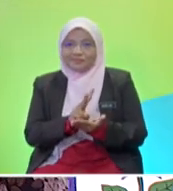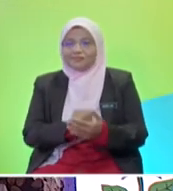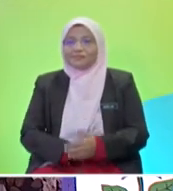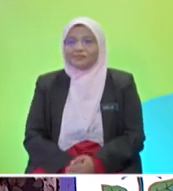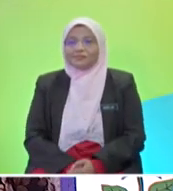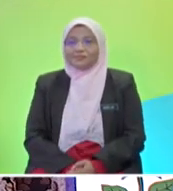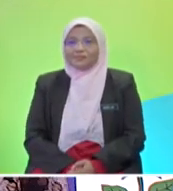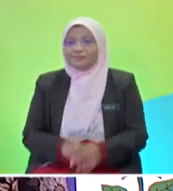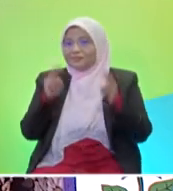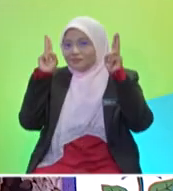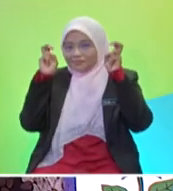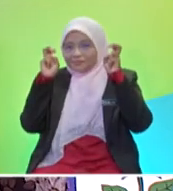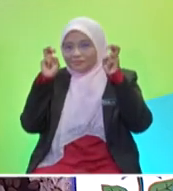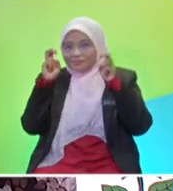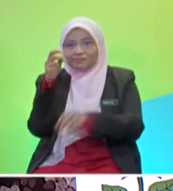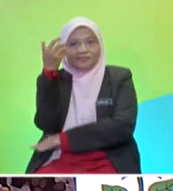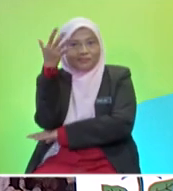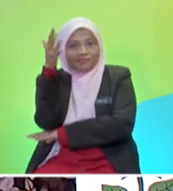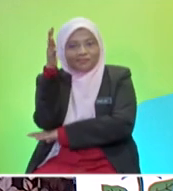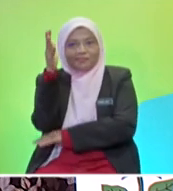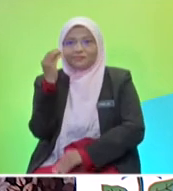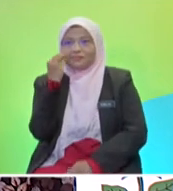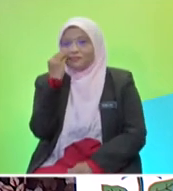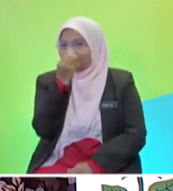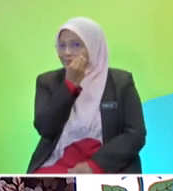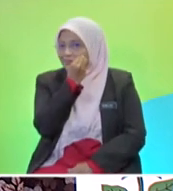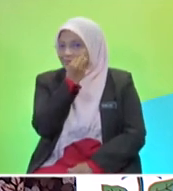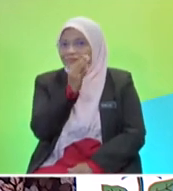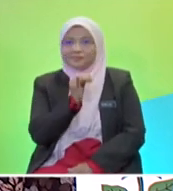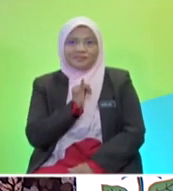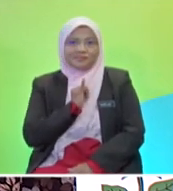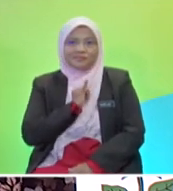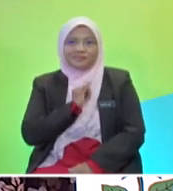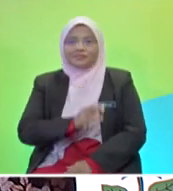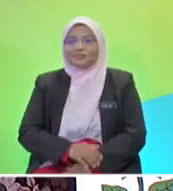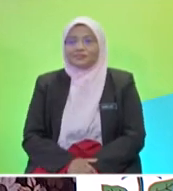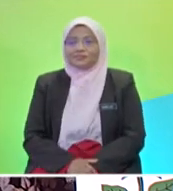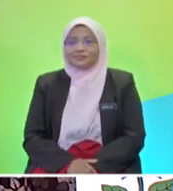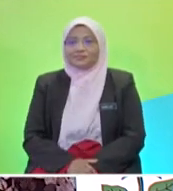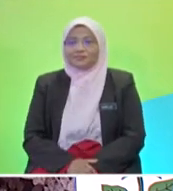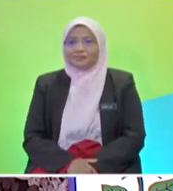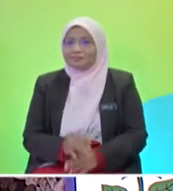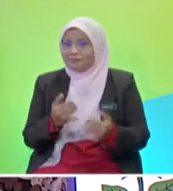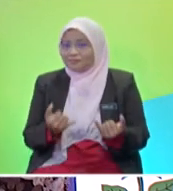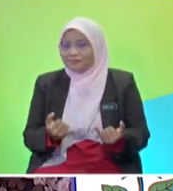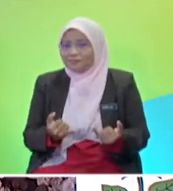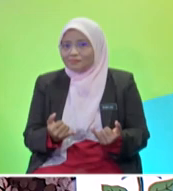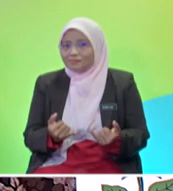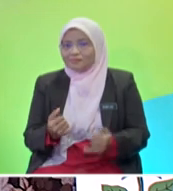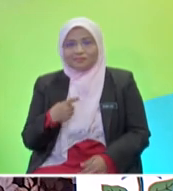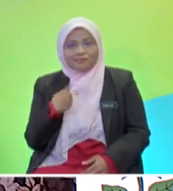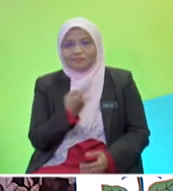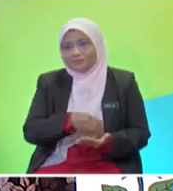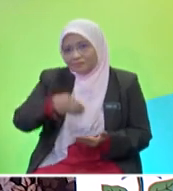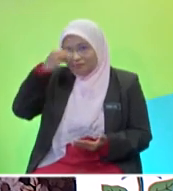cakap, Pokok Bunga Saya. Tapi sebelum tu Mira, marilah kita belajar apa itu tumbuhan. Mira tentu nak